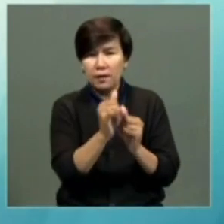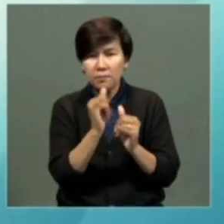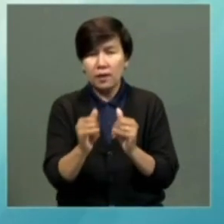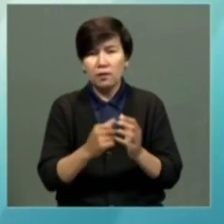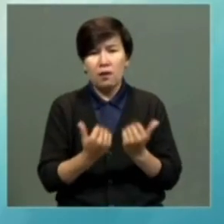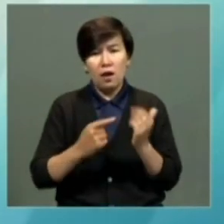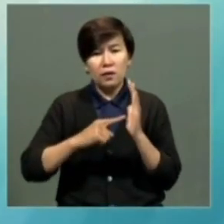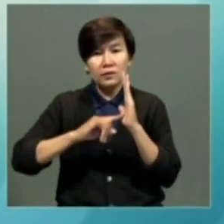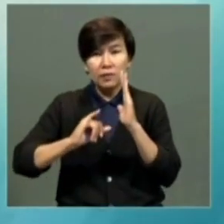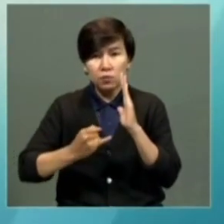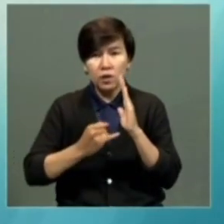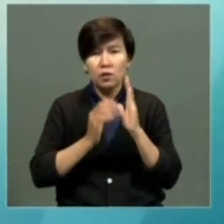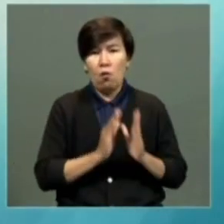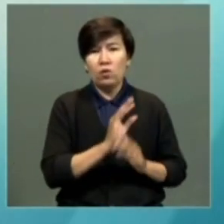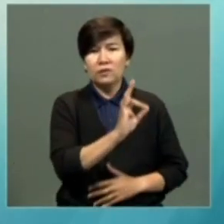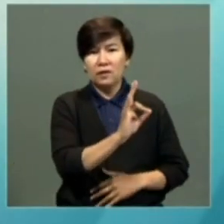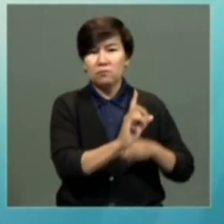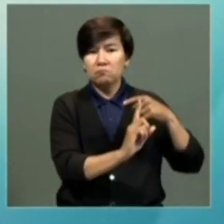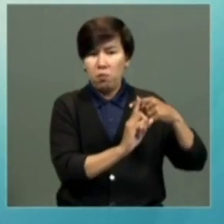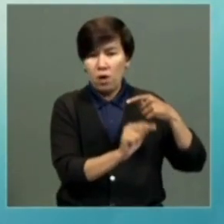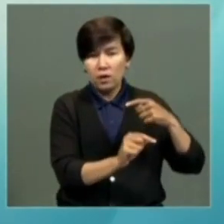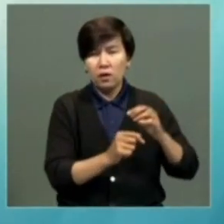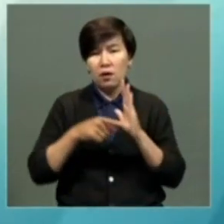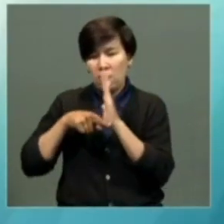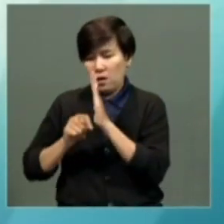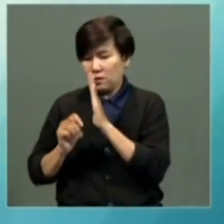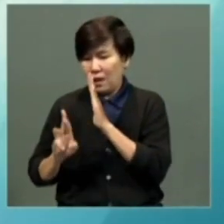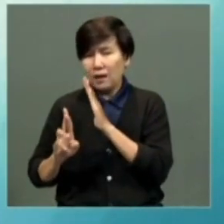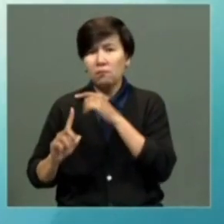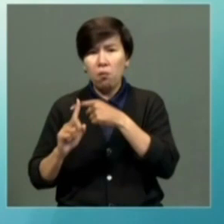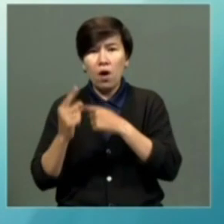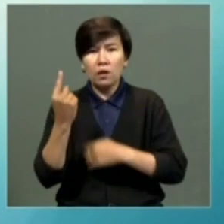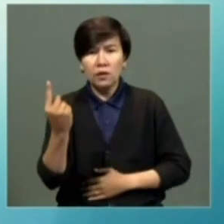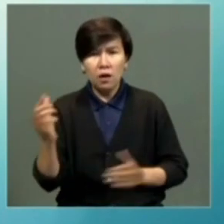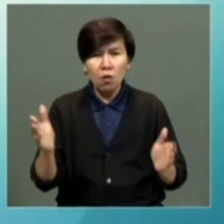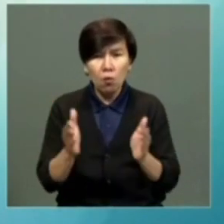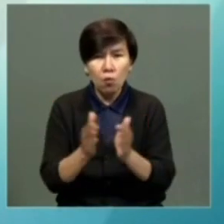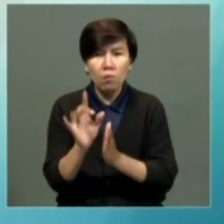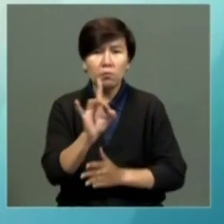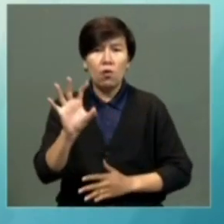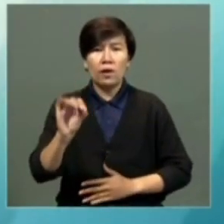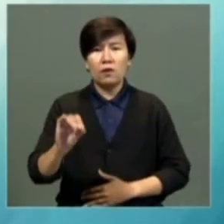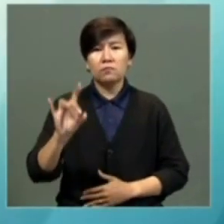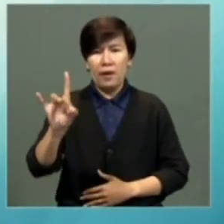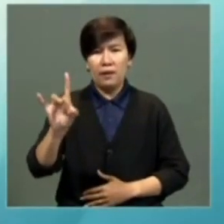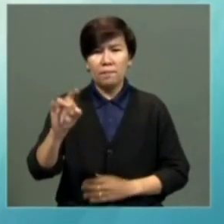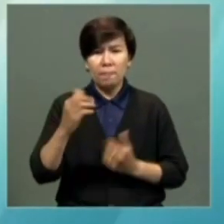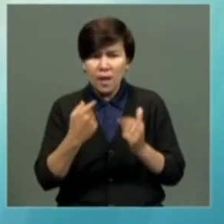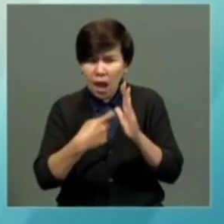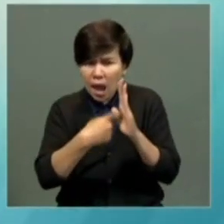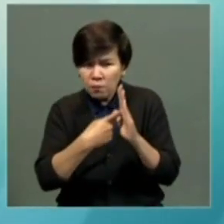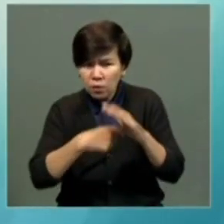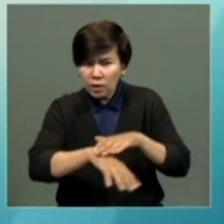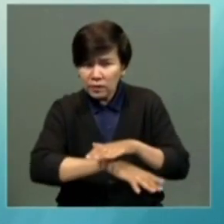ก7รายตราดอีก1นะครับรวมแล้วตรงนี้198ยังไม่ได้มีการสอบสวนโรคที่จะ